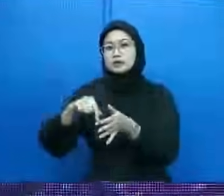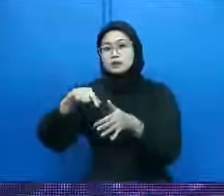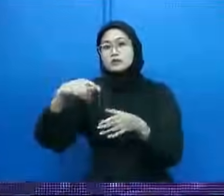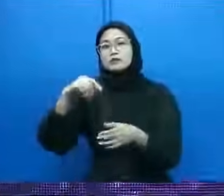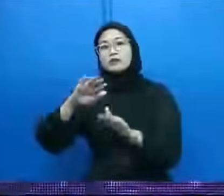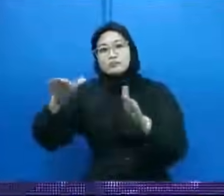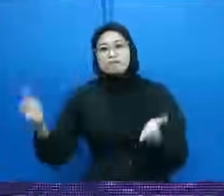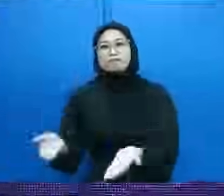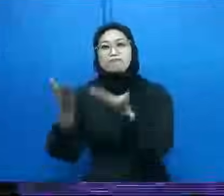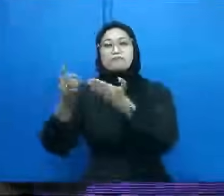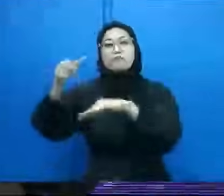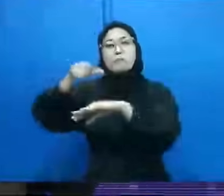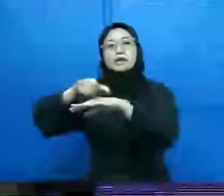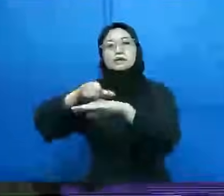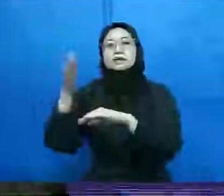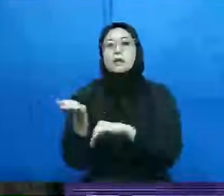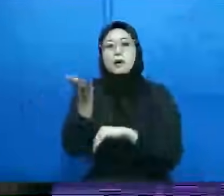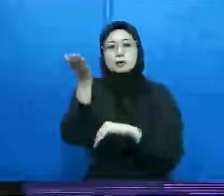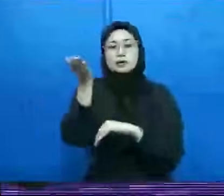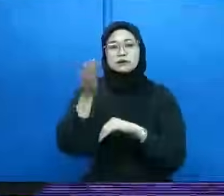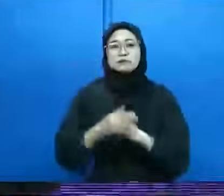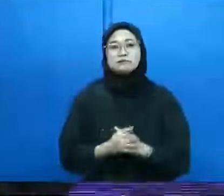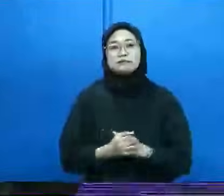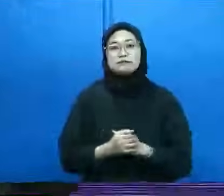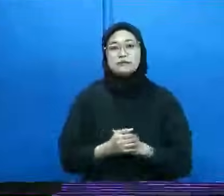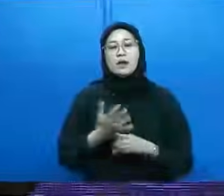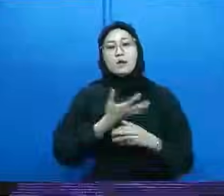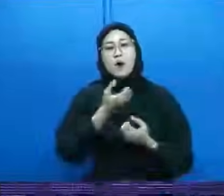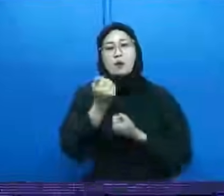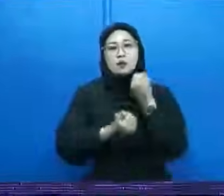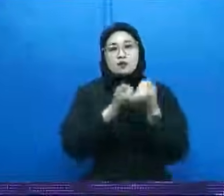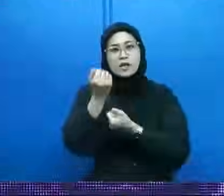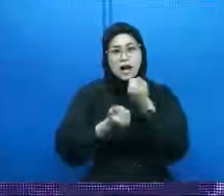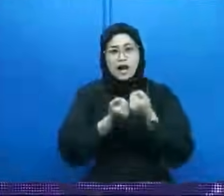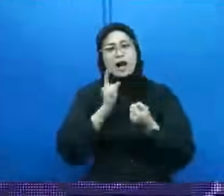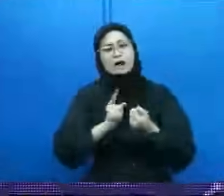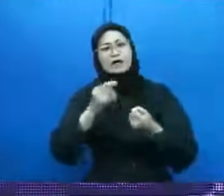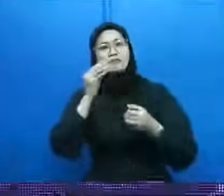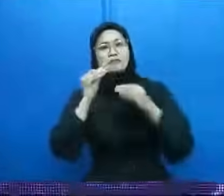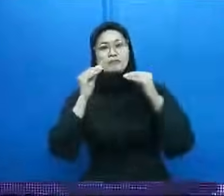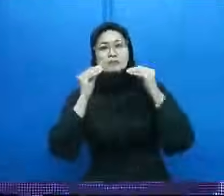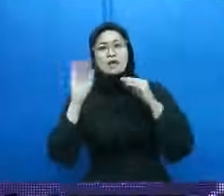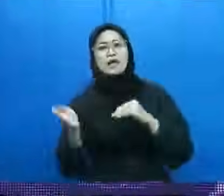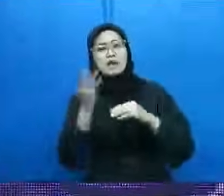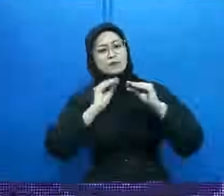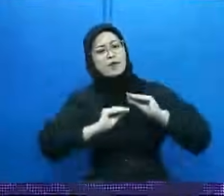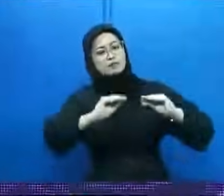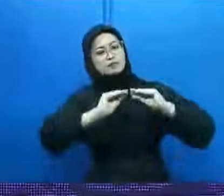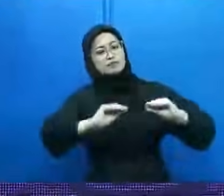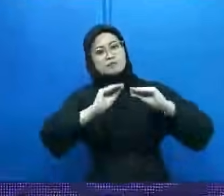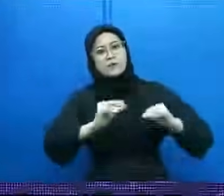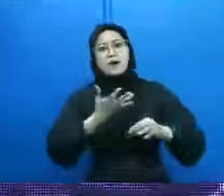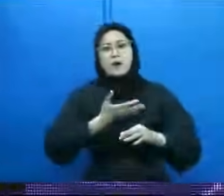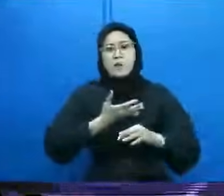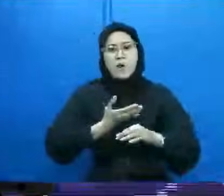mau belajar, dibuka kemudian suffah. Yang ingin berusaha, diberikan pendidikan oleh Nabi. Begini cara berusaha yang baik. Yang